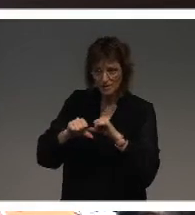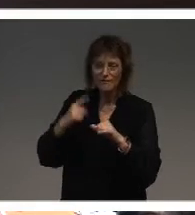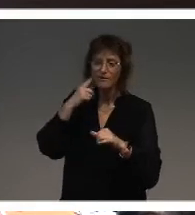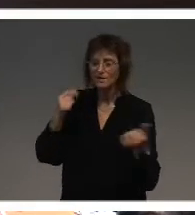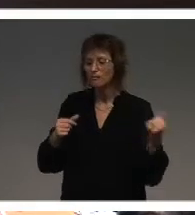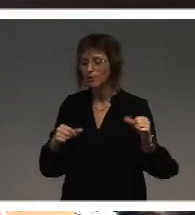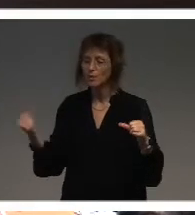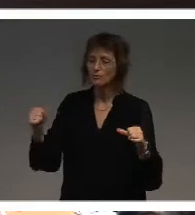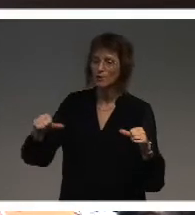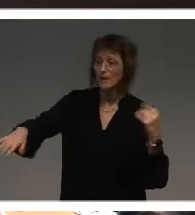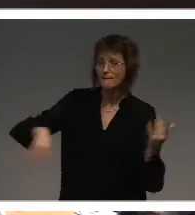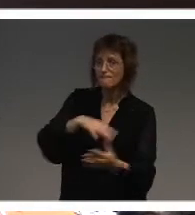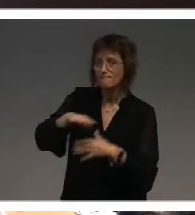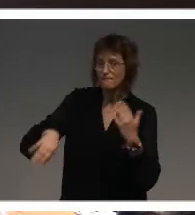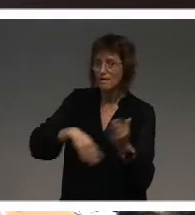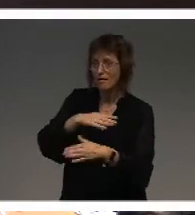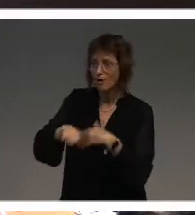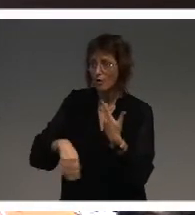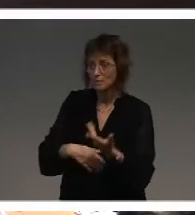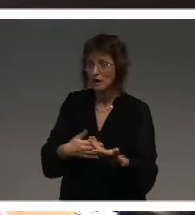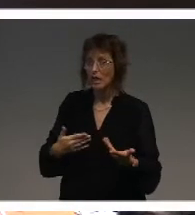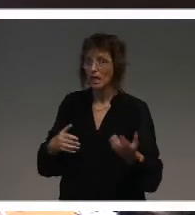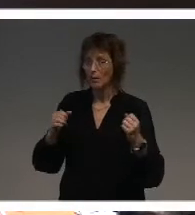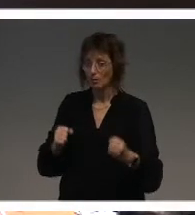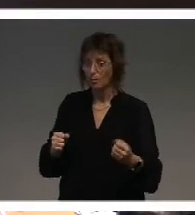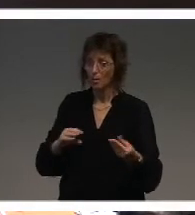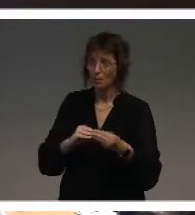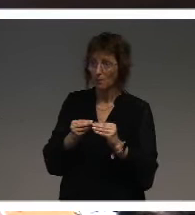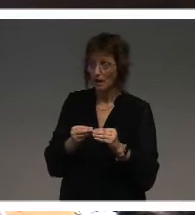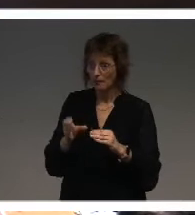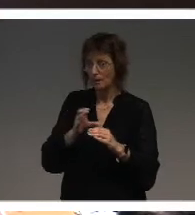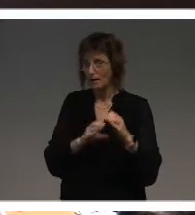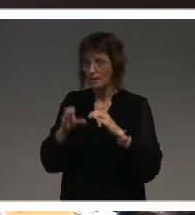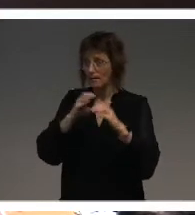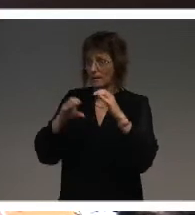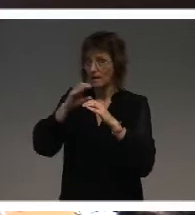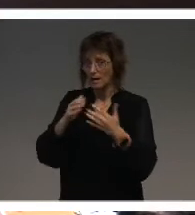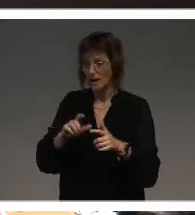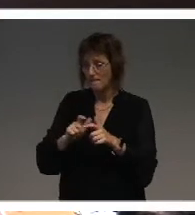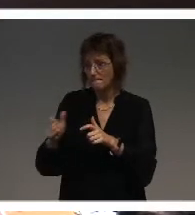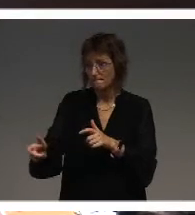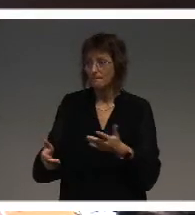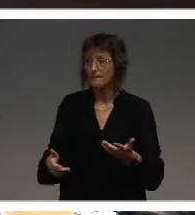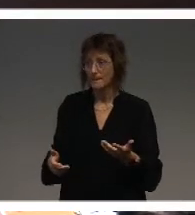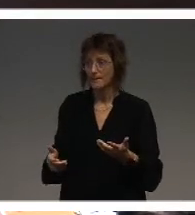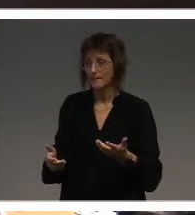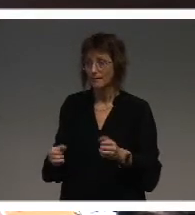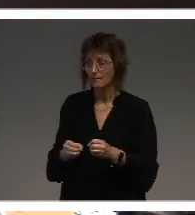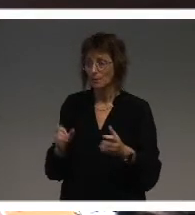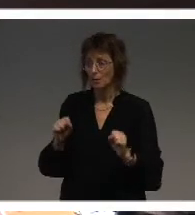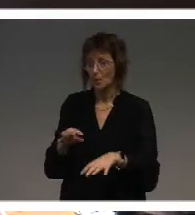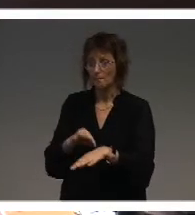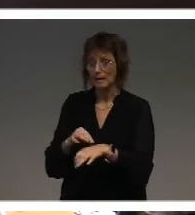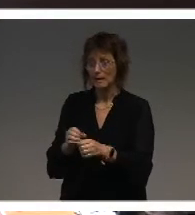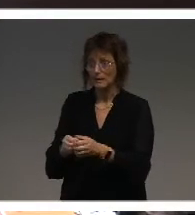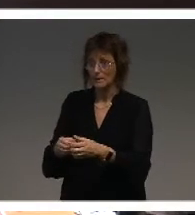sait, peuvent se cumuler entre elles pour mener, en tout cas pour développer les